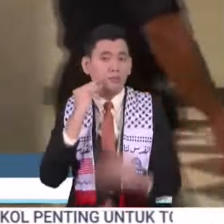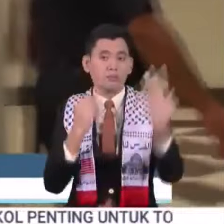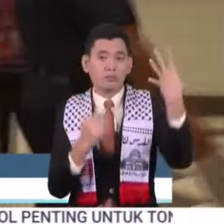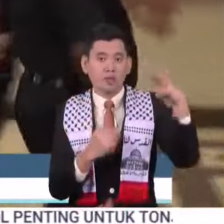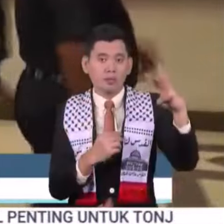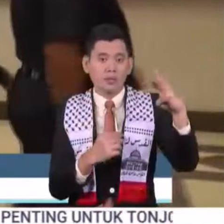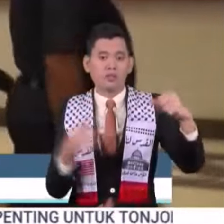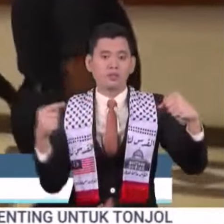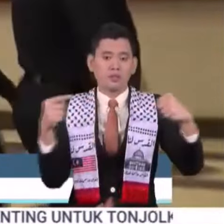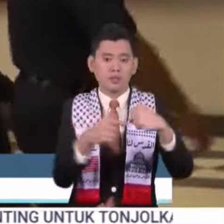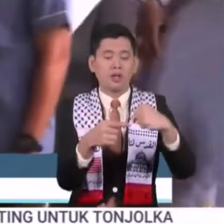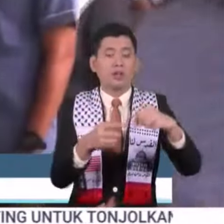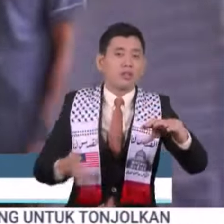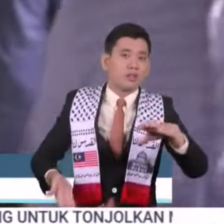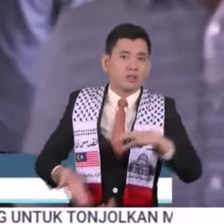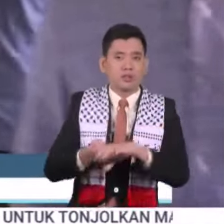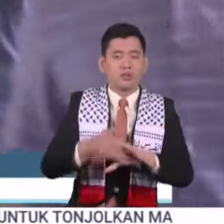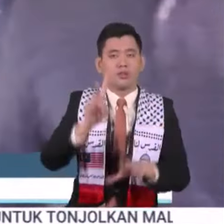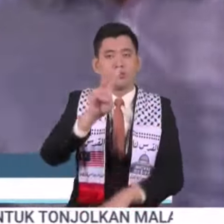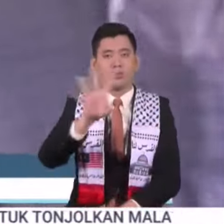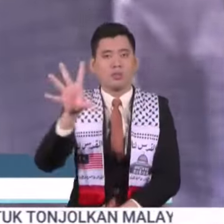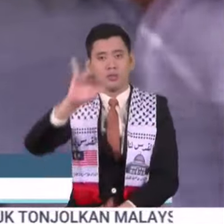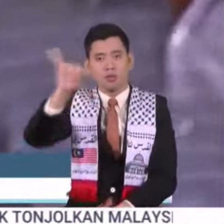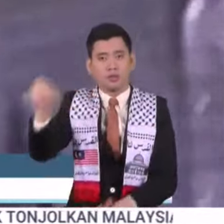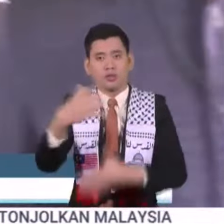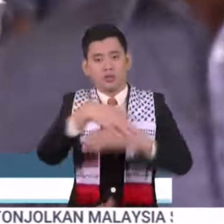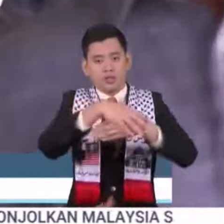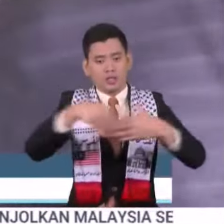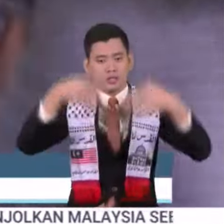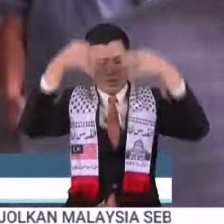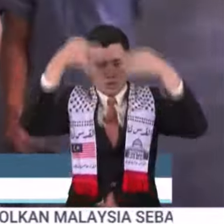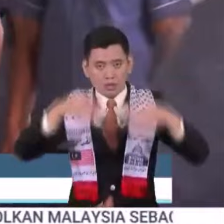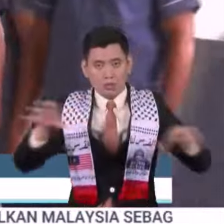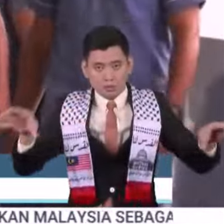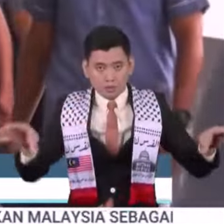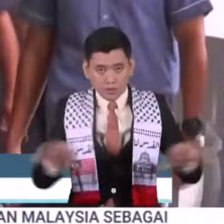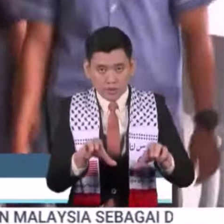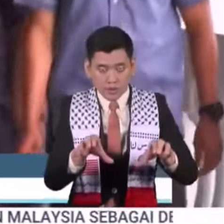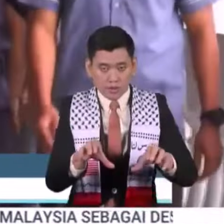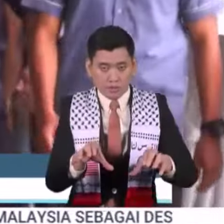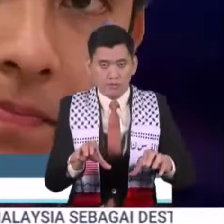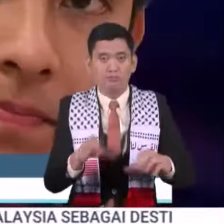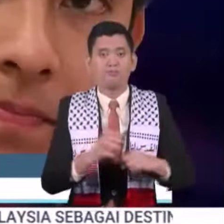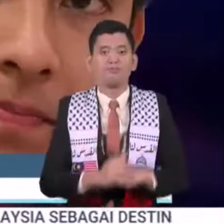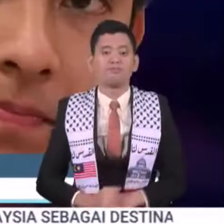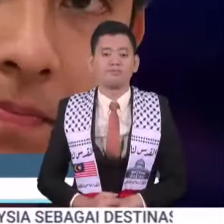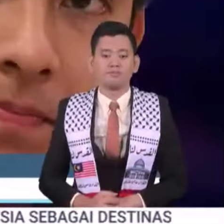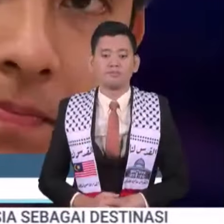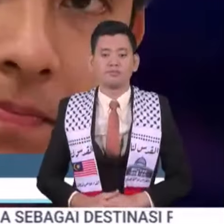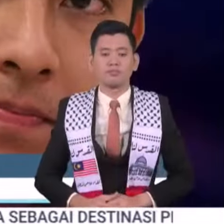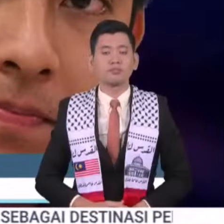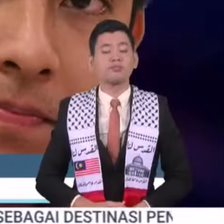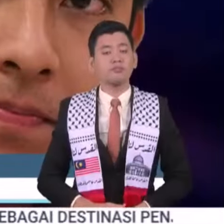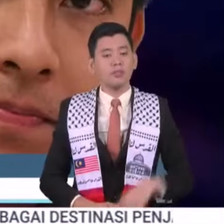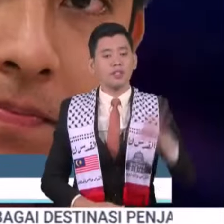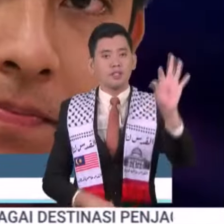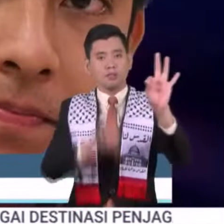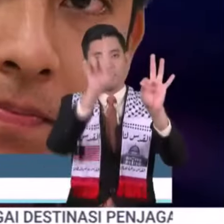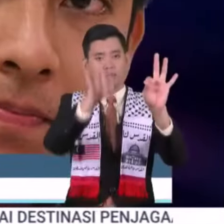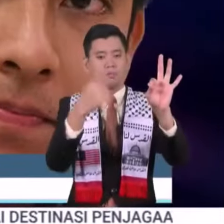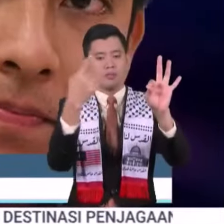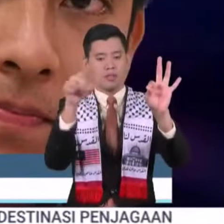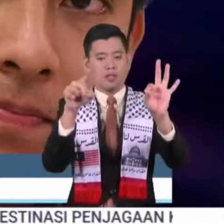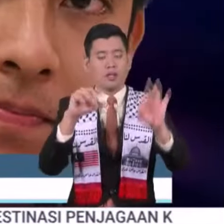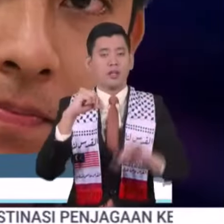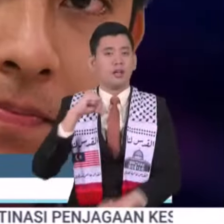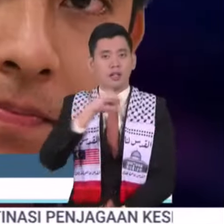RM232.5 juta. Ringgit. Keputusan dibuat selepas menerima representasi daripada tertuduh. Tanggal 9 November lalu,